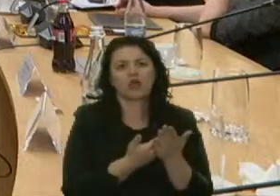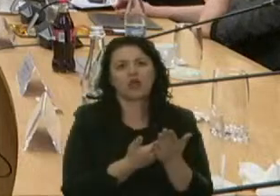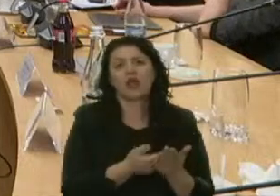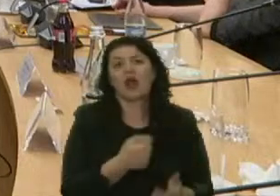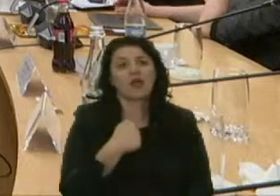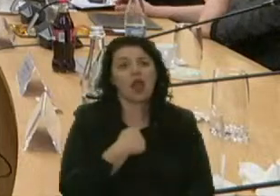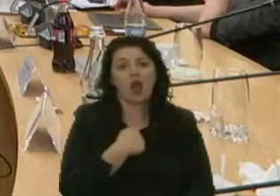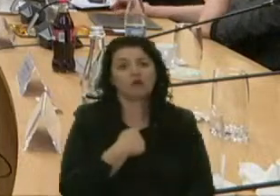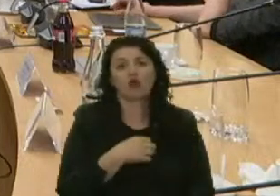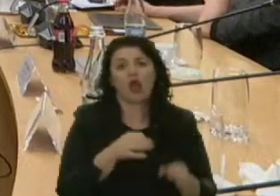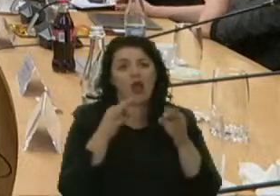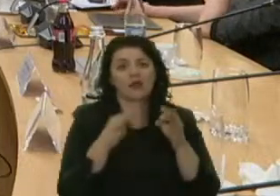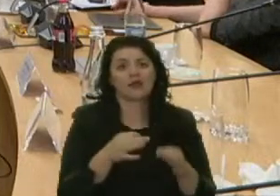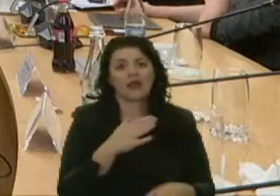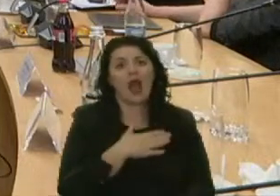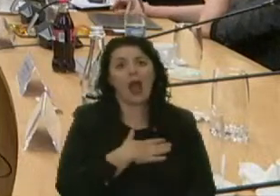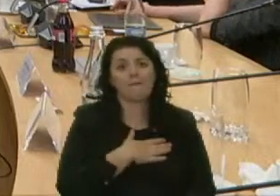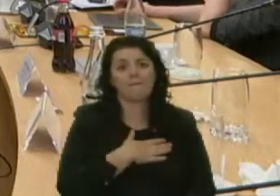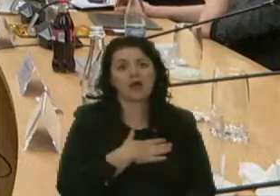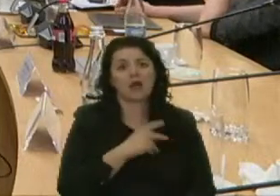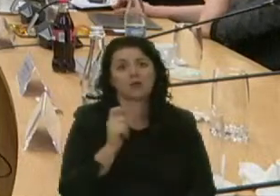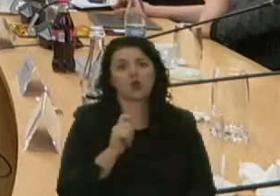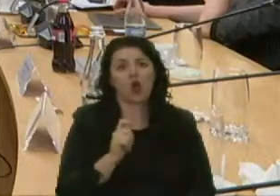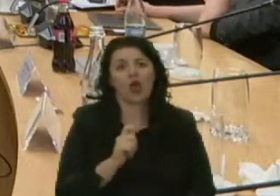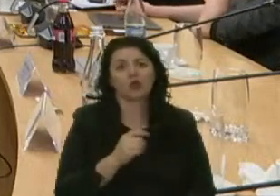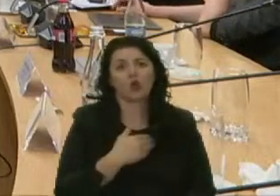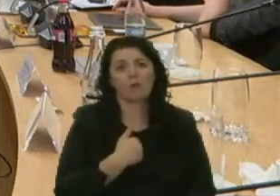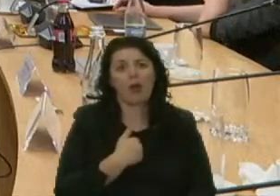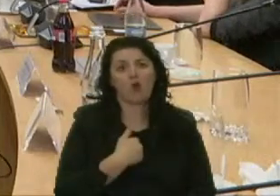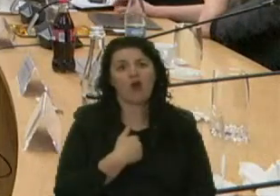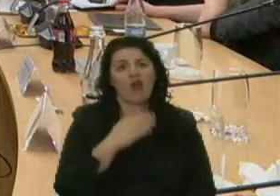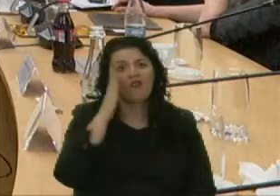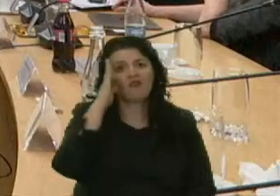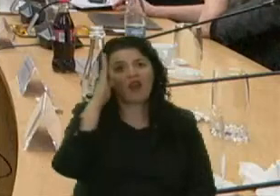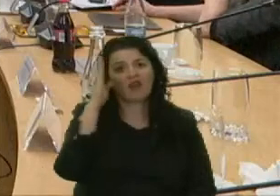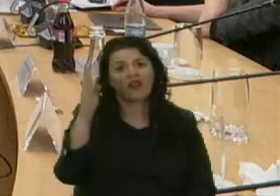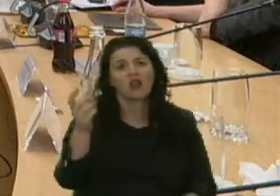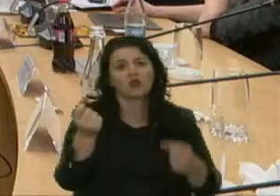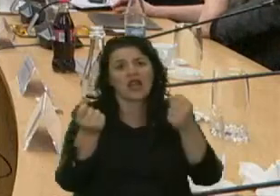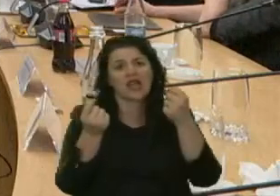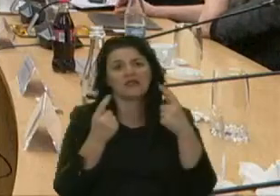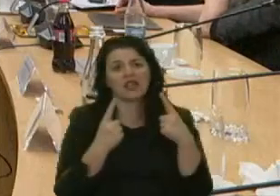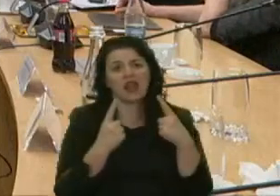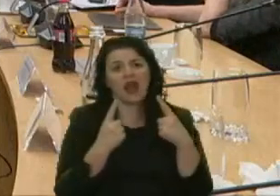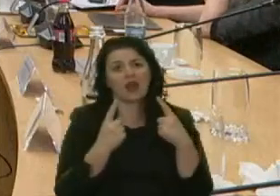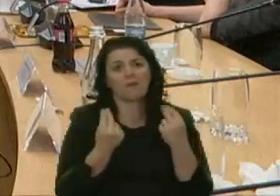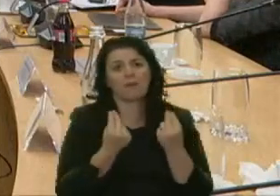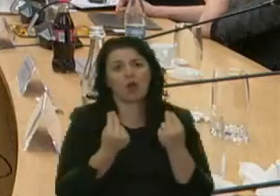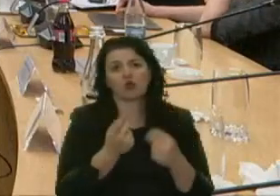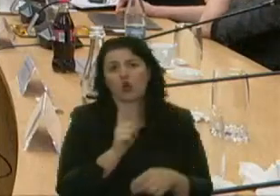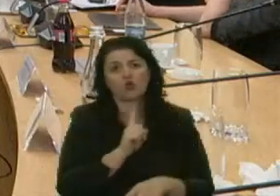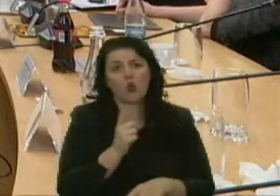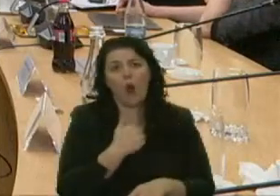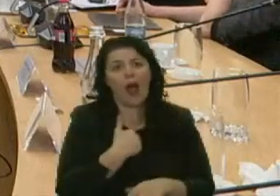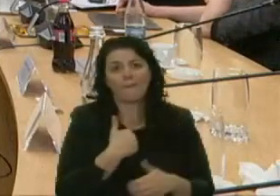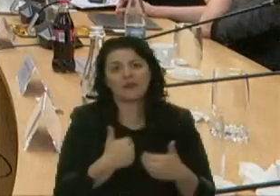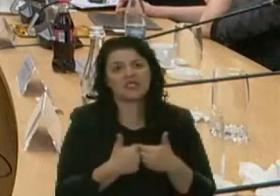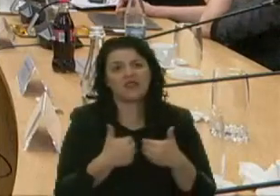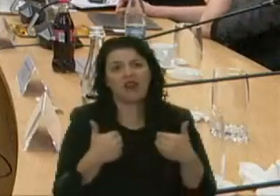eu Ce garanție am că proiectul meu va fi dus la final pentru că eu nu am diferența